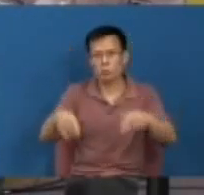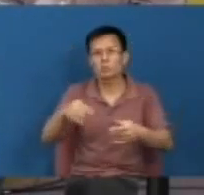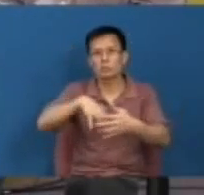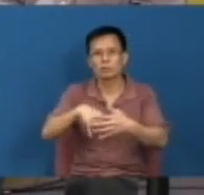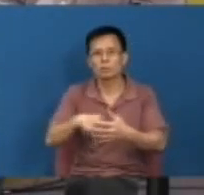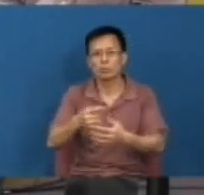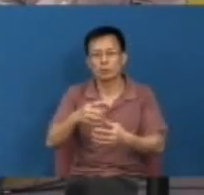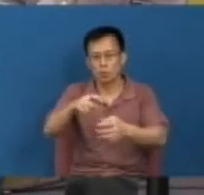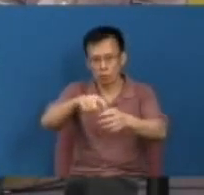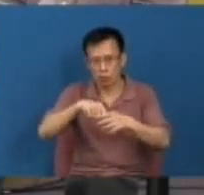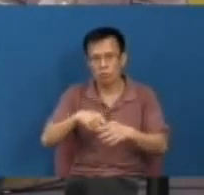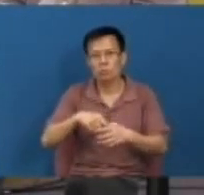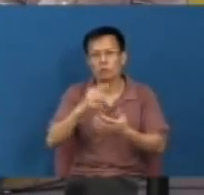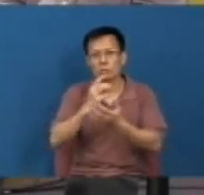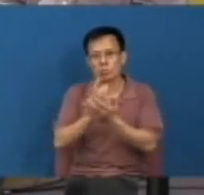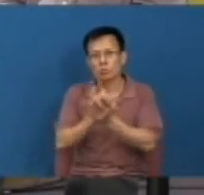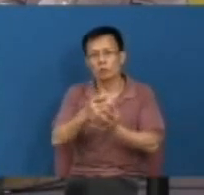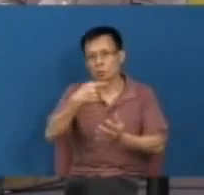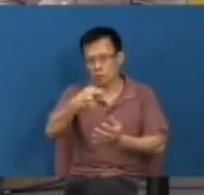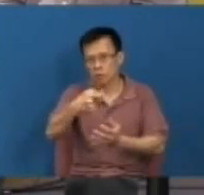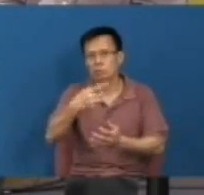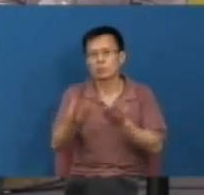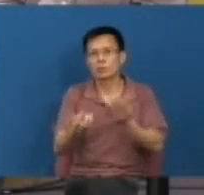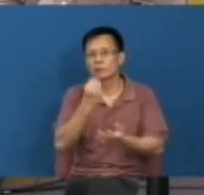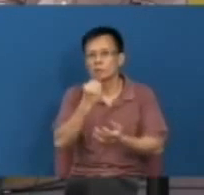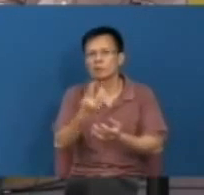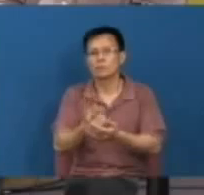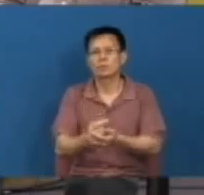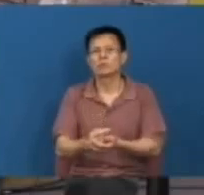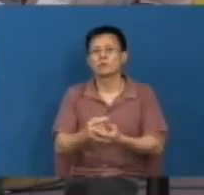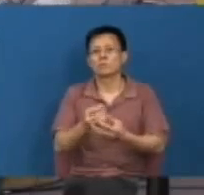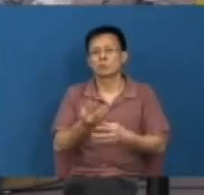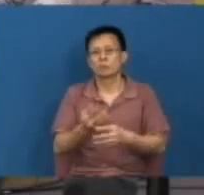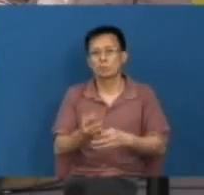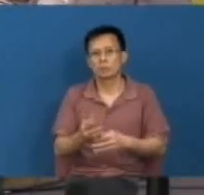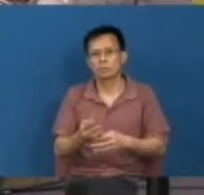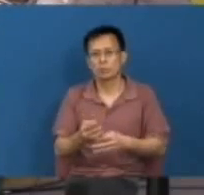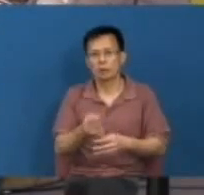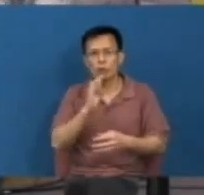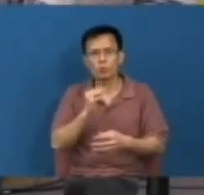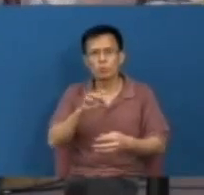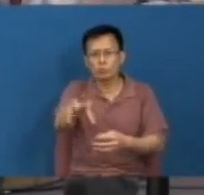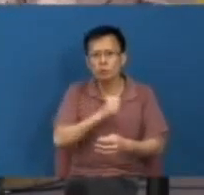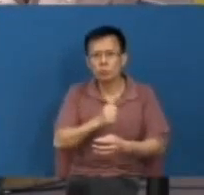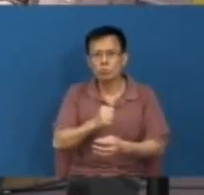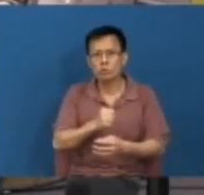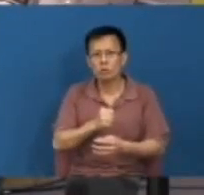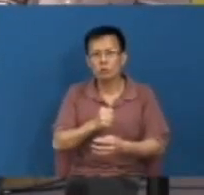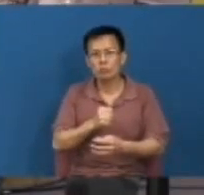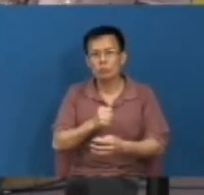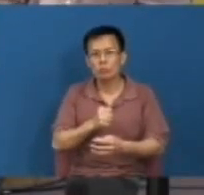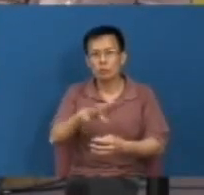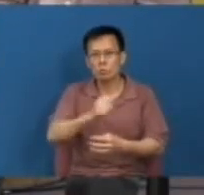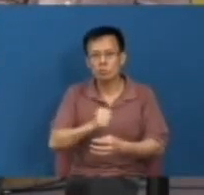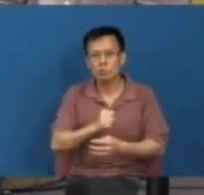去攞到任何嘅金錢利益啦。咁我當其時就話 咩搶？ 係啊，即 係 勉強㗎，